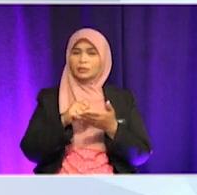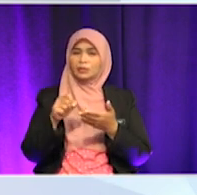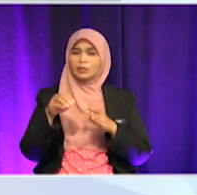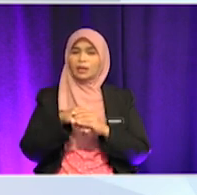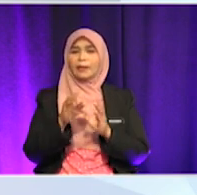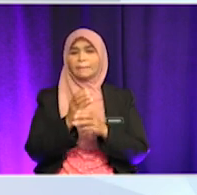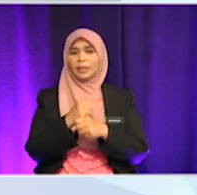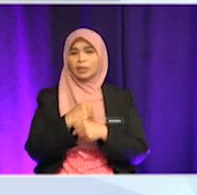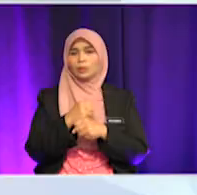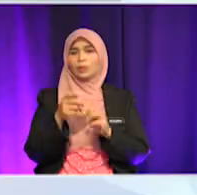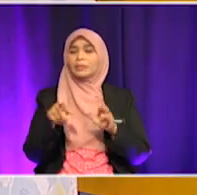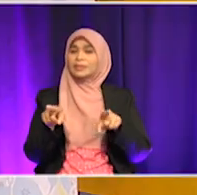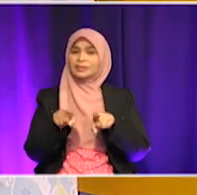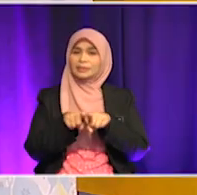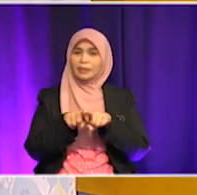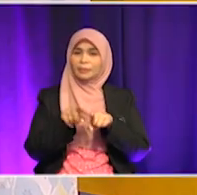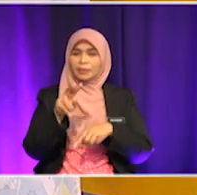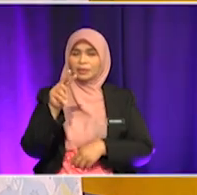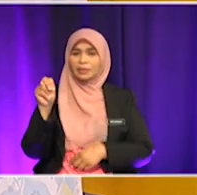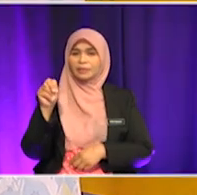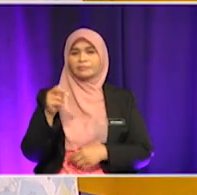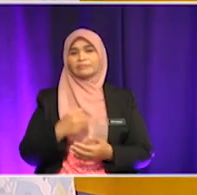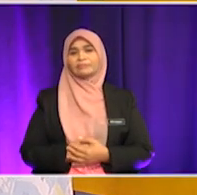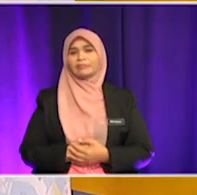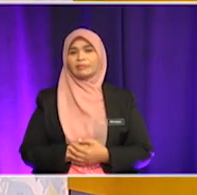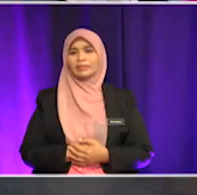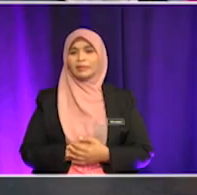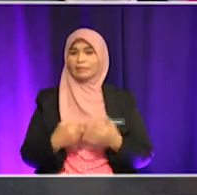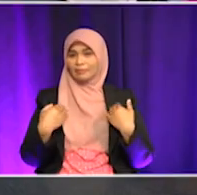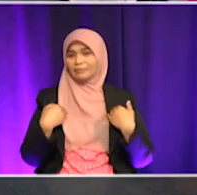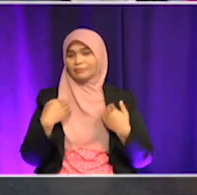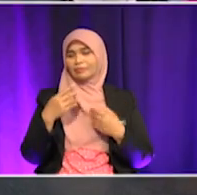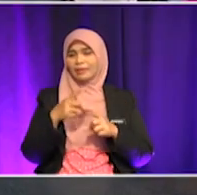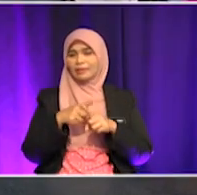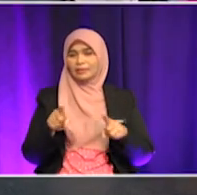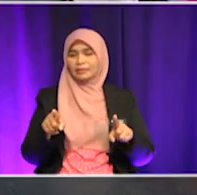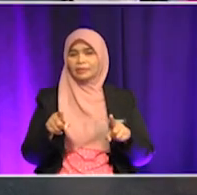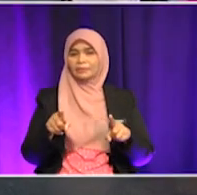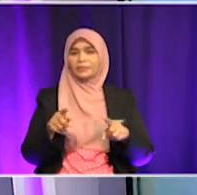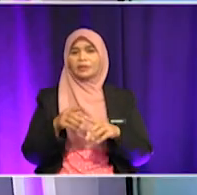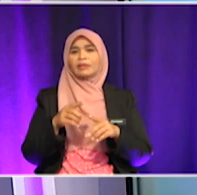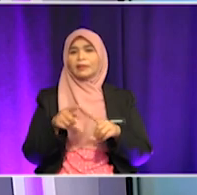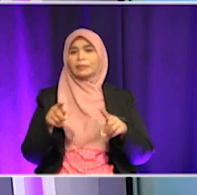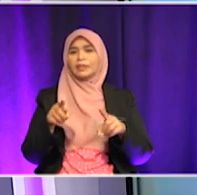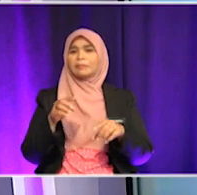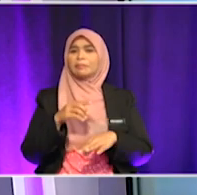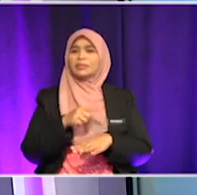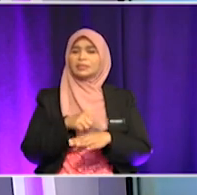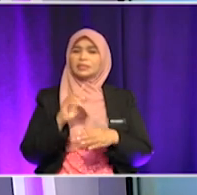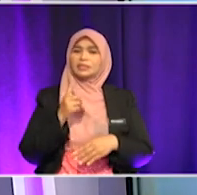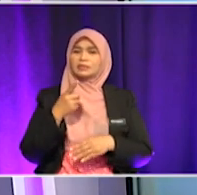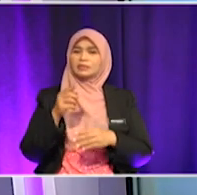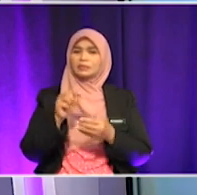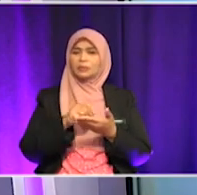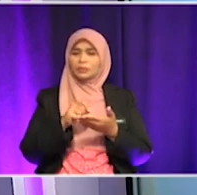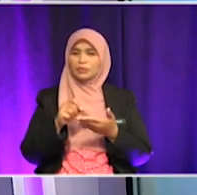persamaan. Okey, boleh nampak tak apa perbezaan di antara dua tu? Nampak cikgu? Tapi cikgu, cikgu, dalam kita menulis ungkapan algebra ni, kita